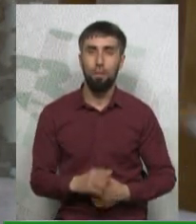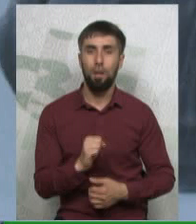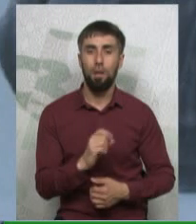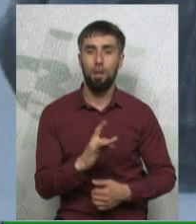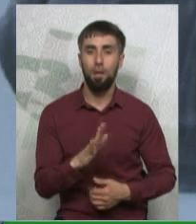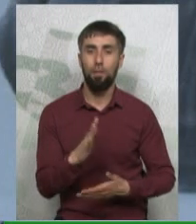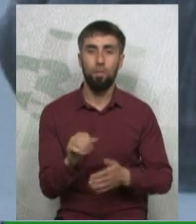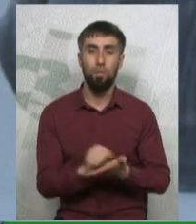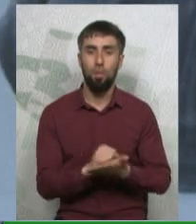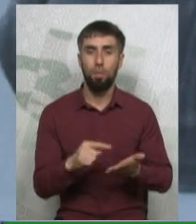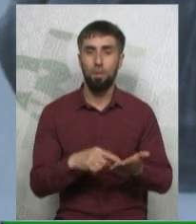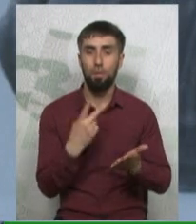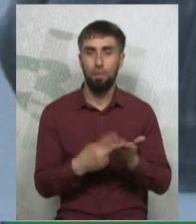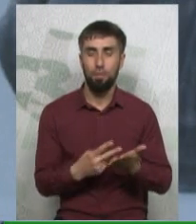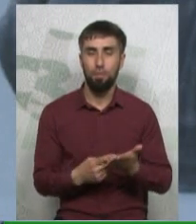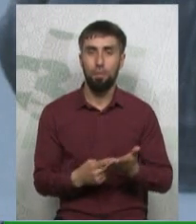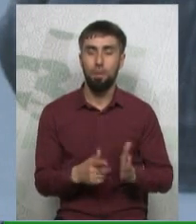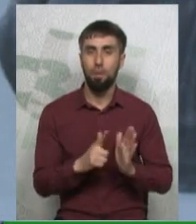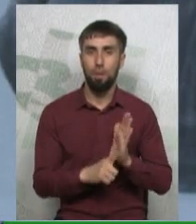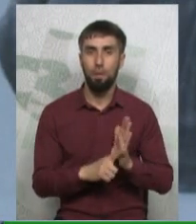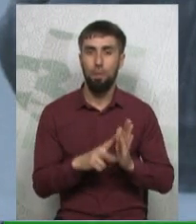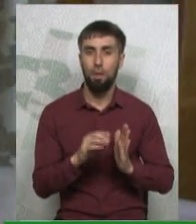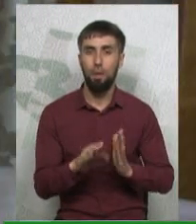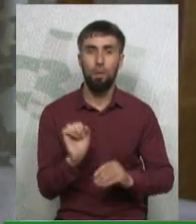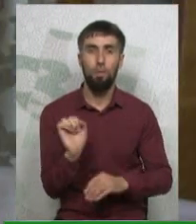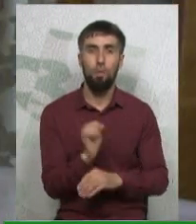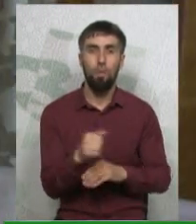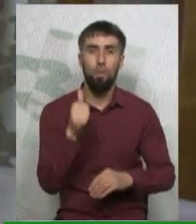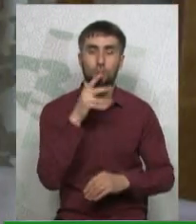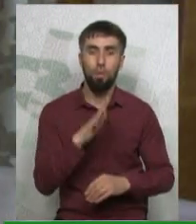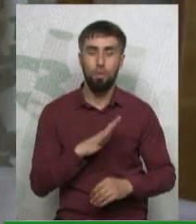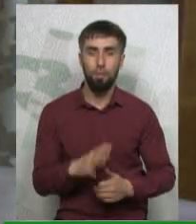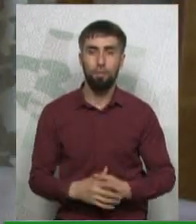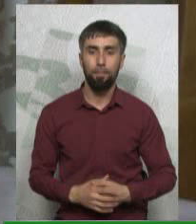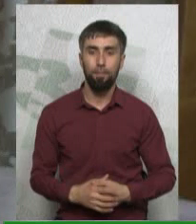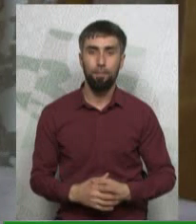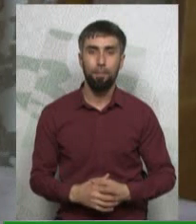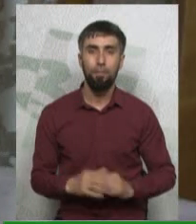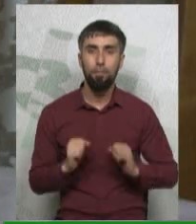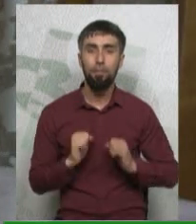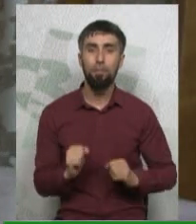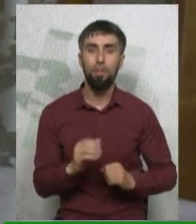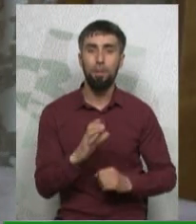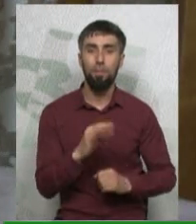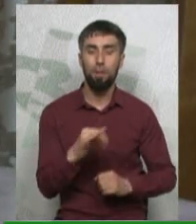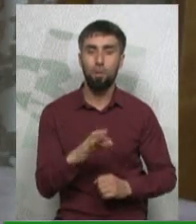Архивные документы, 70 лет победы Долшхана, герой Советского